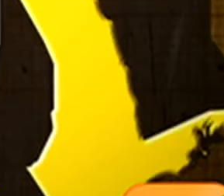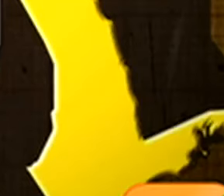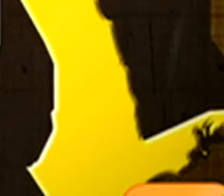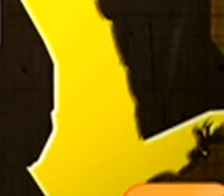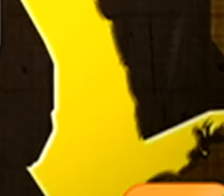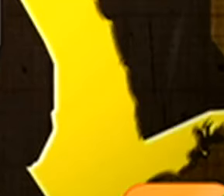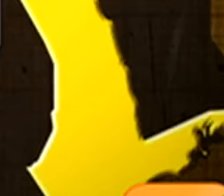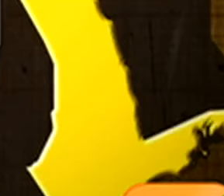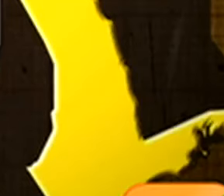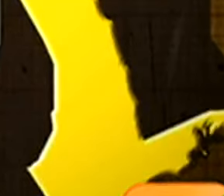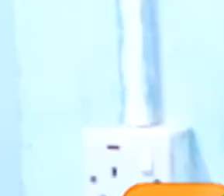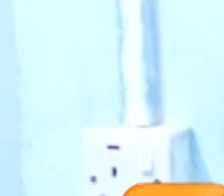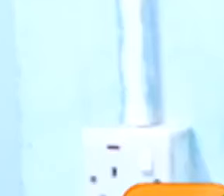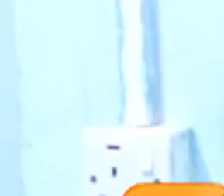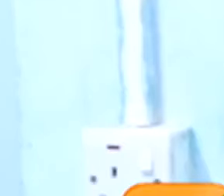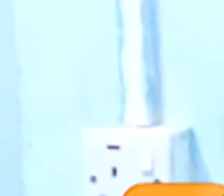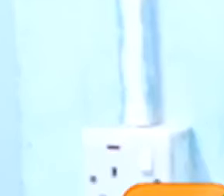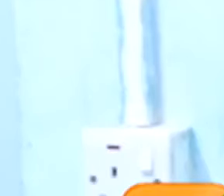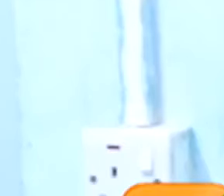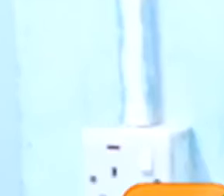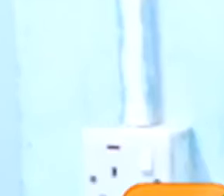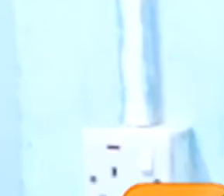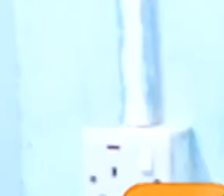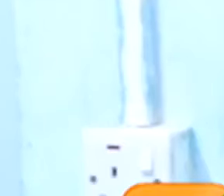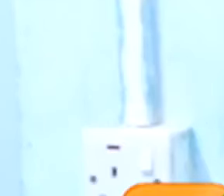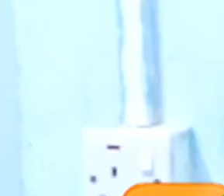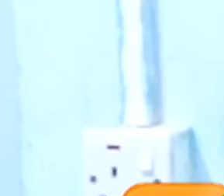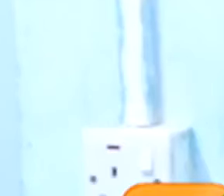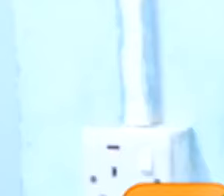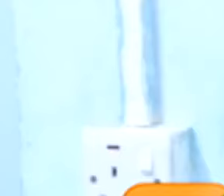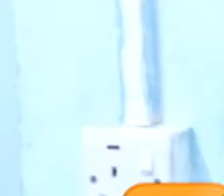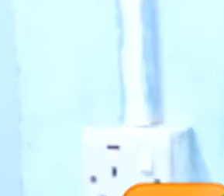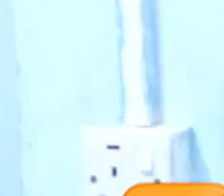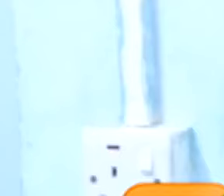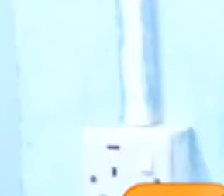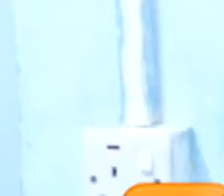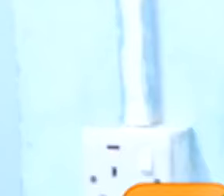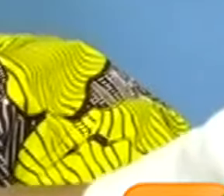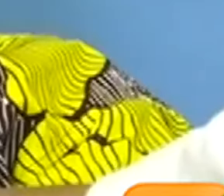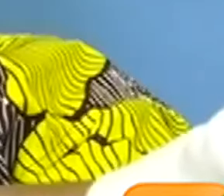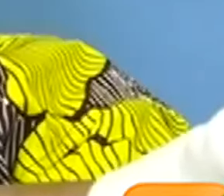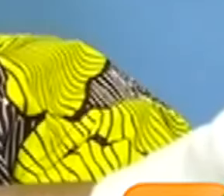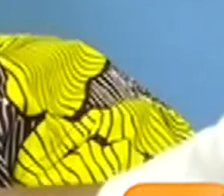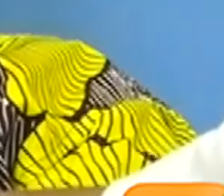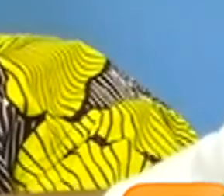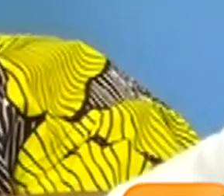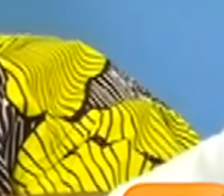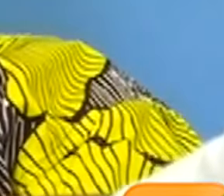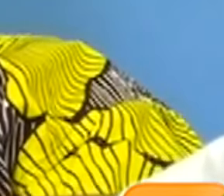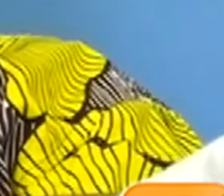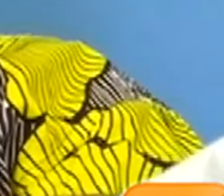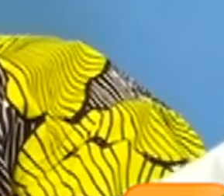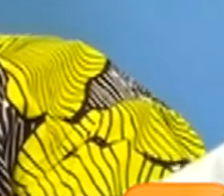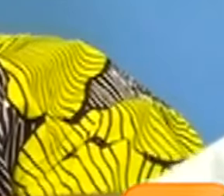of 284. Hapo Boreni siko najua kuna umuhimu wa kupeana hiyo kudonate damu. Mimi nimekuwa reluctant